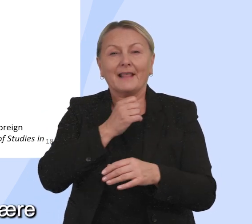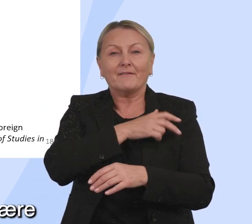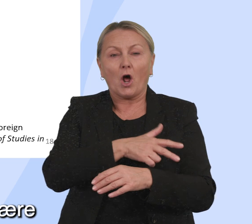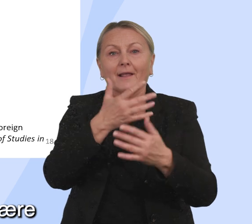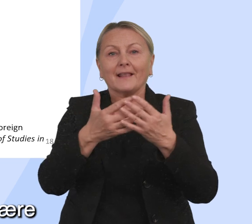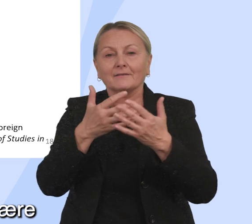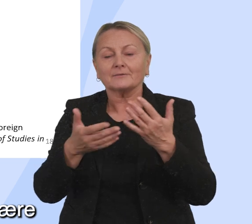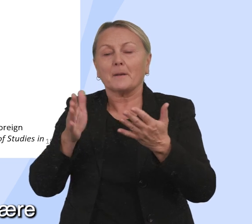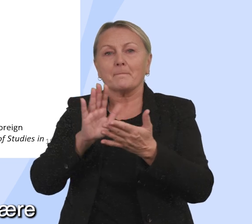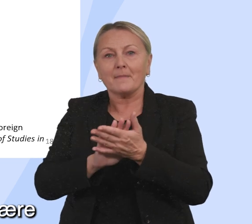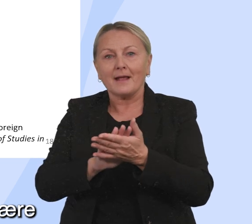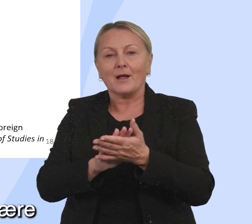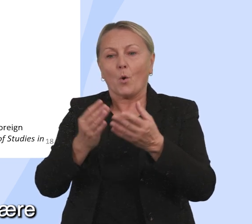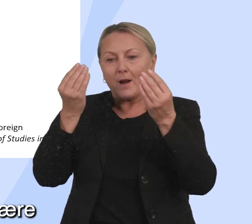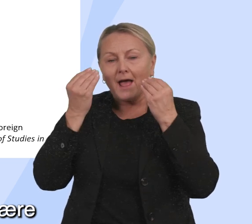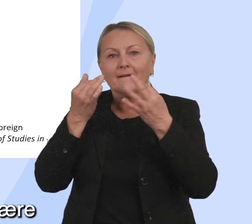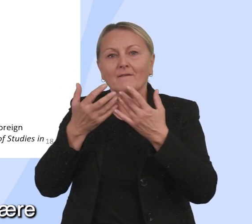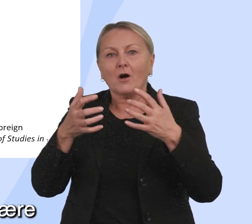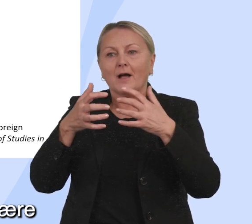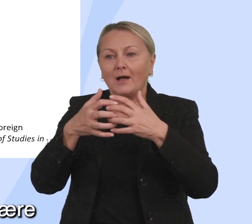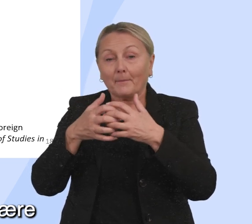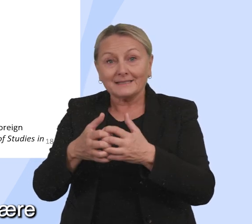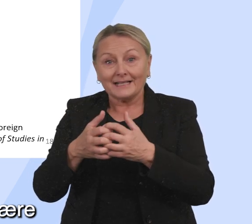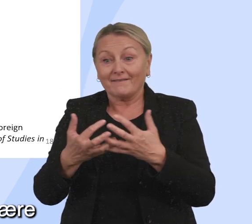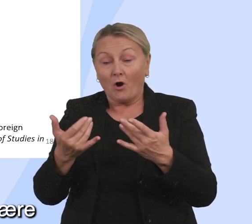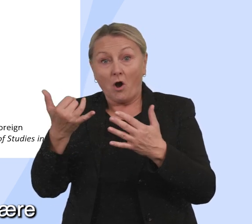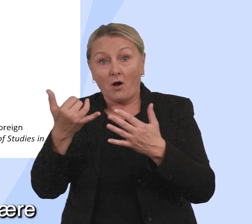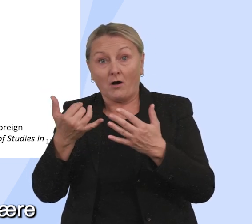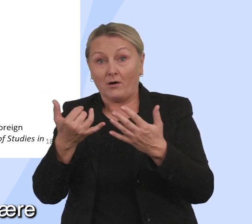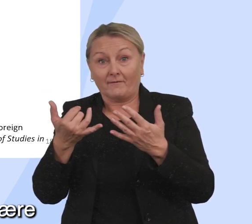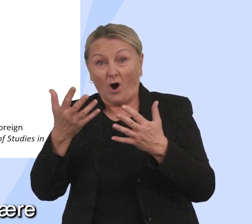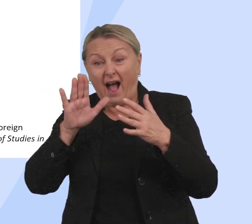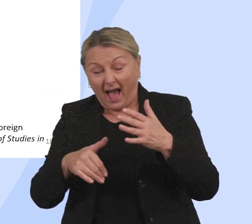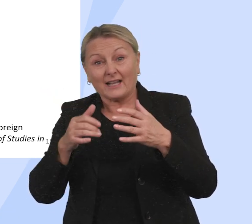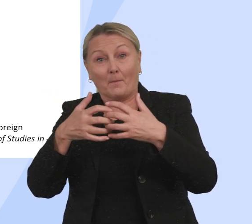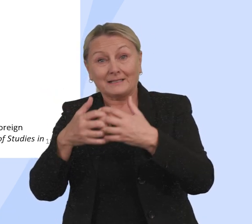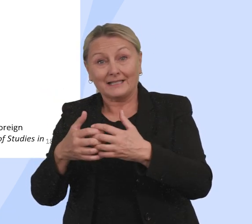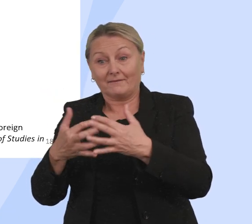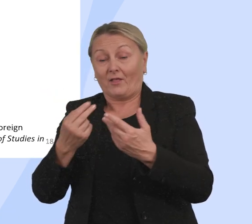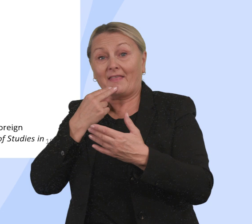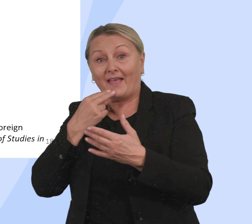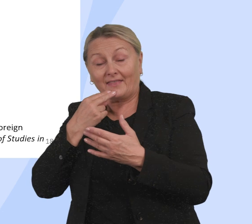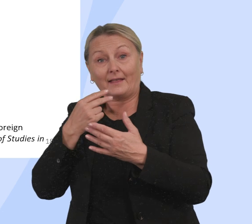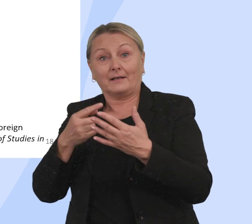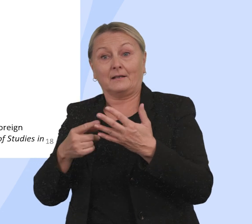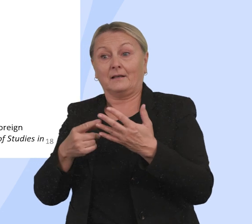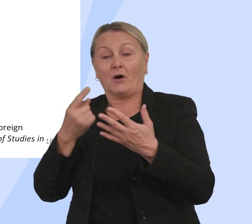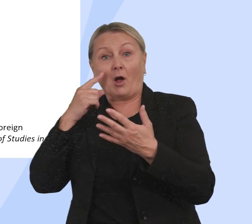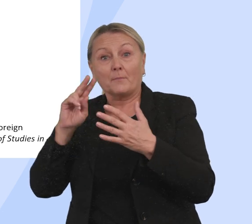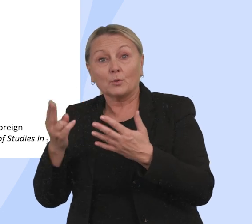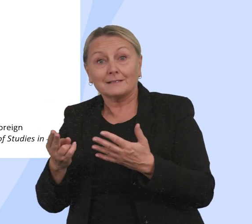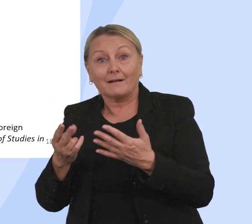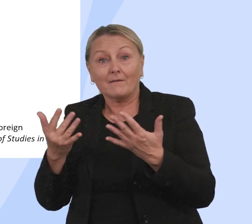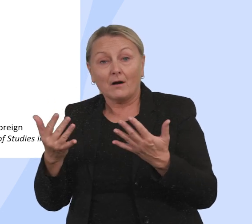at lære, hvad appelsinen er, hvad den hedder, hvad den kan bruges til, alt det, der skal til for, at